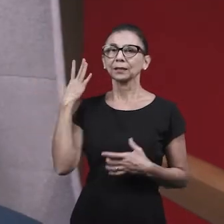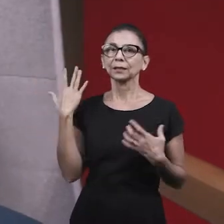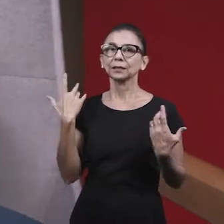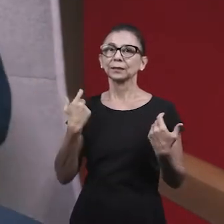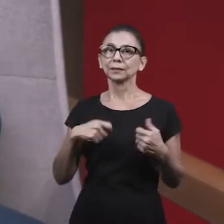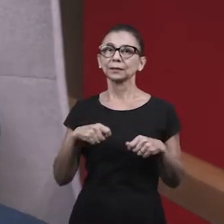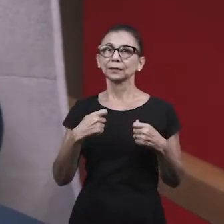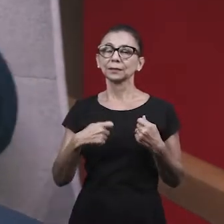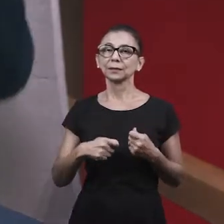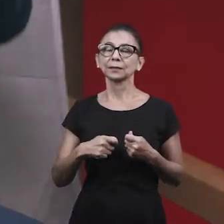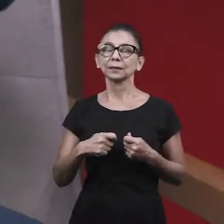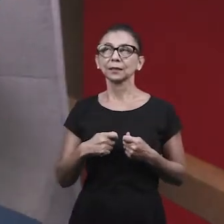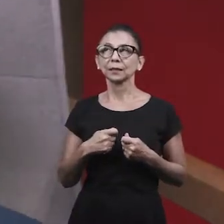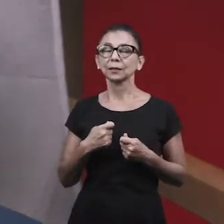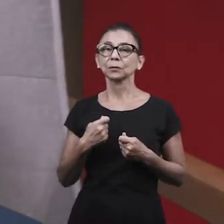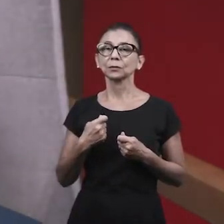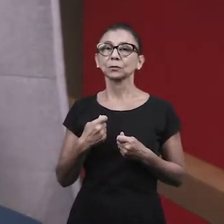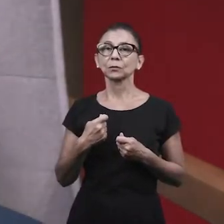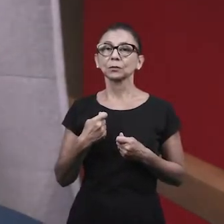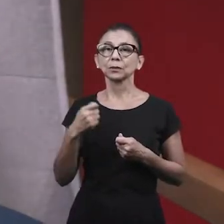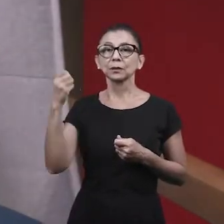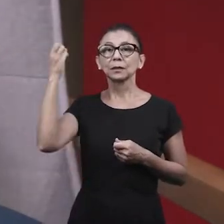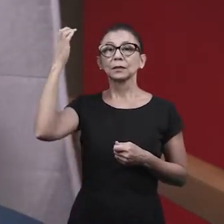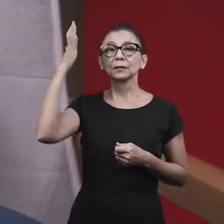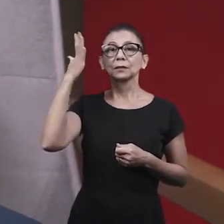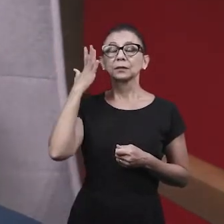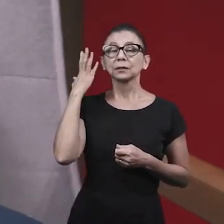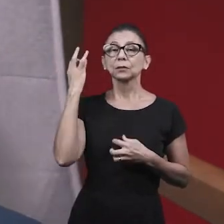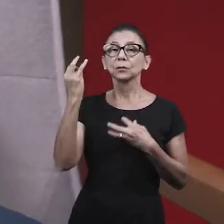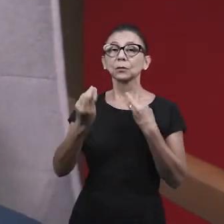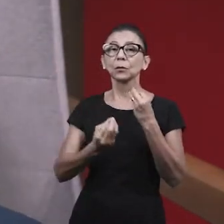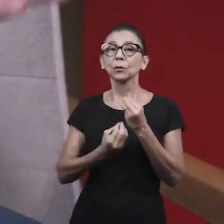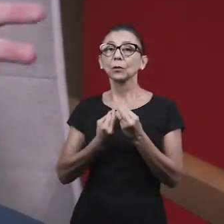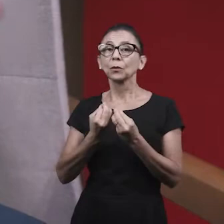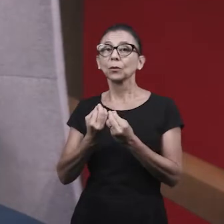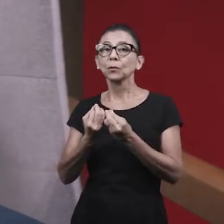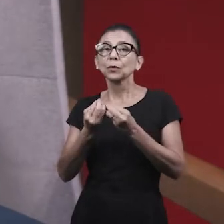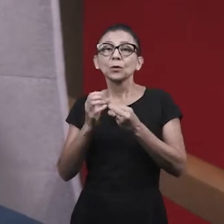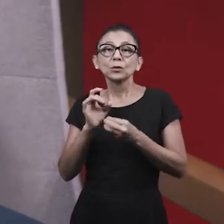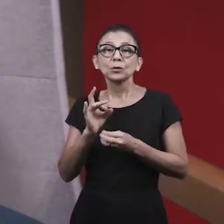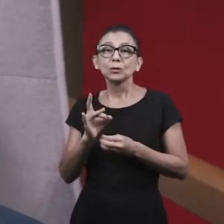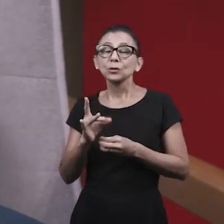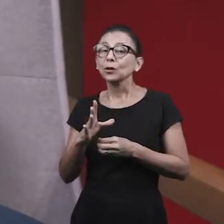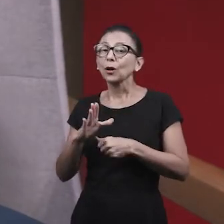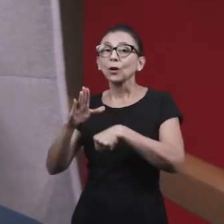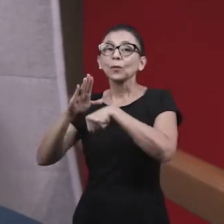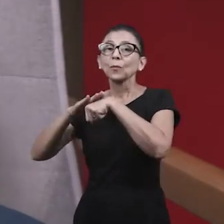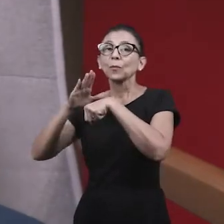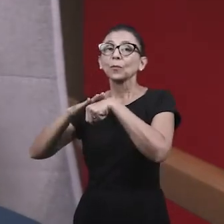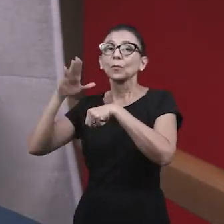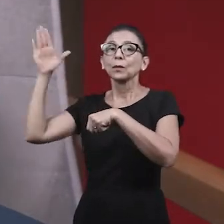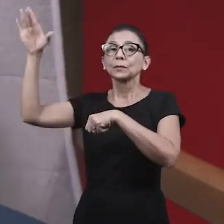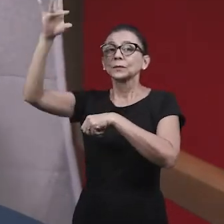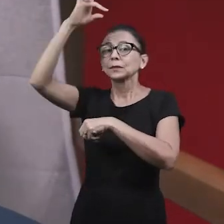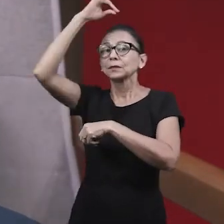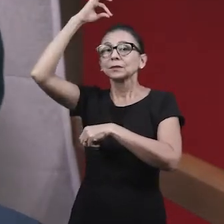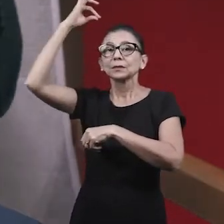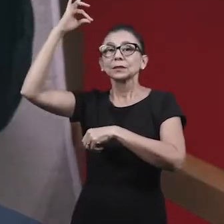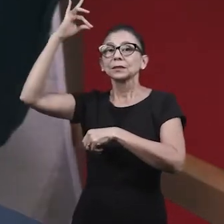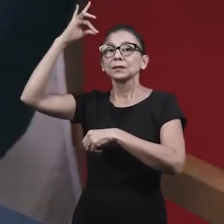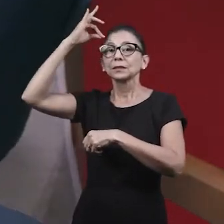révélé. Il doit être révélé par le Saint-Esprit. Et cette révélation, elle se